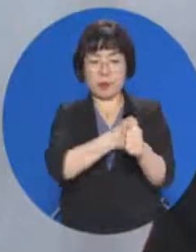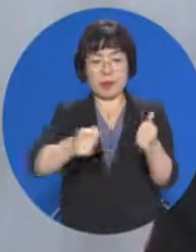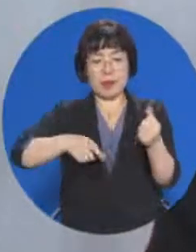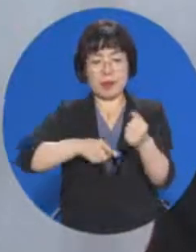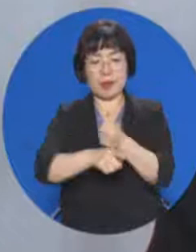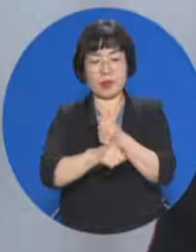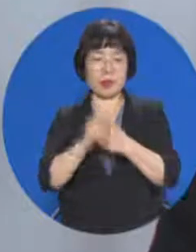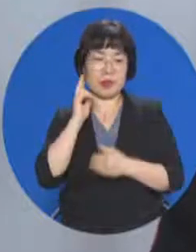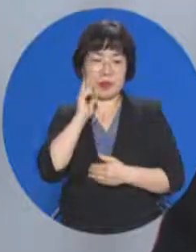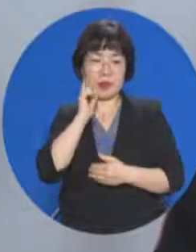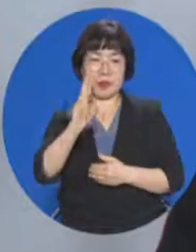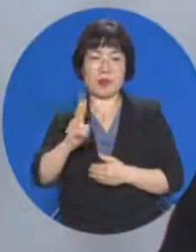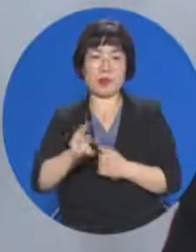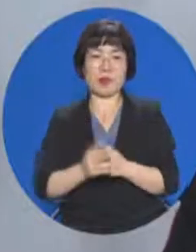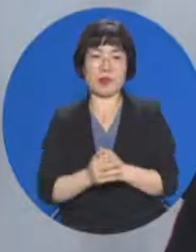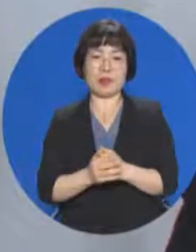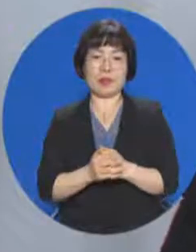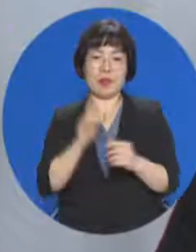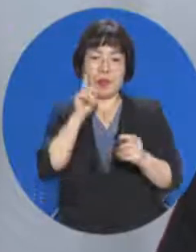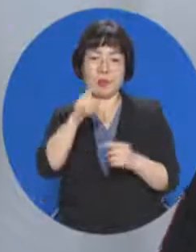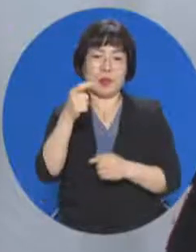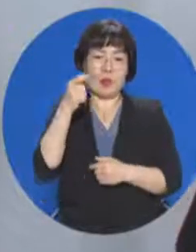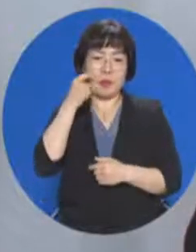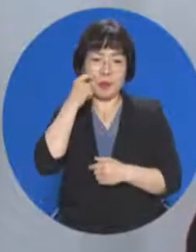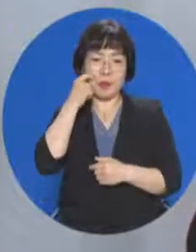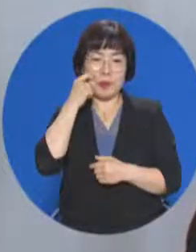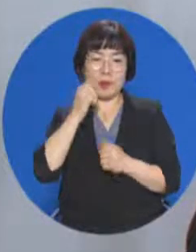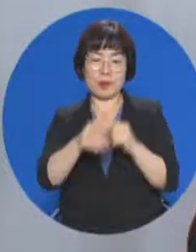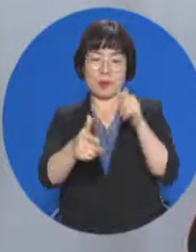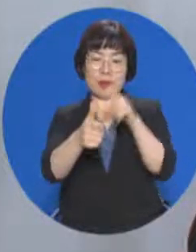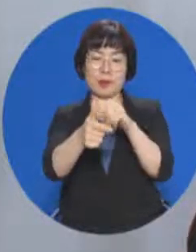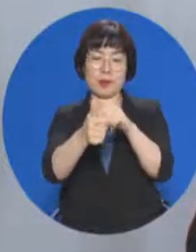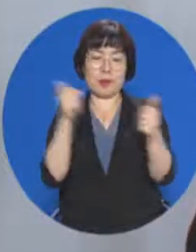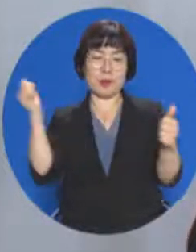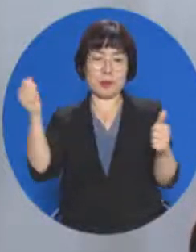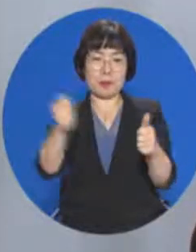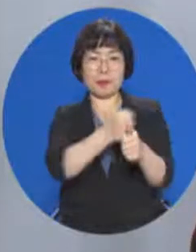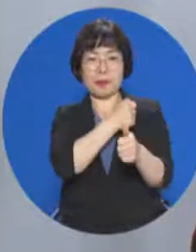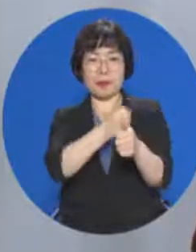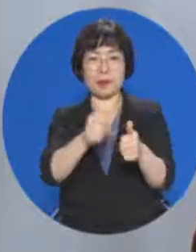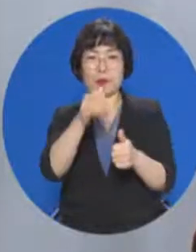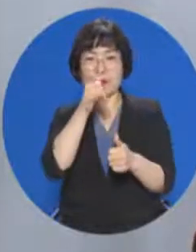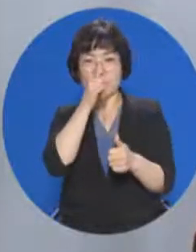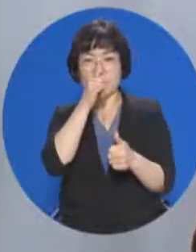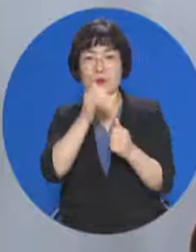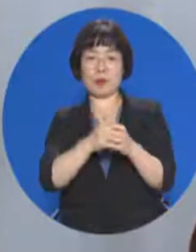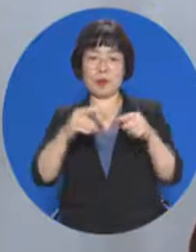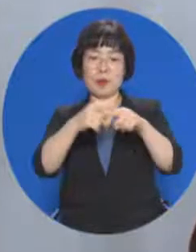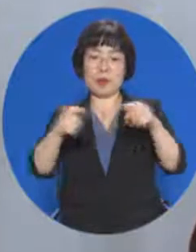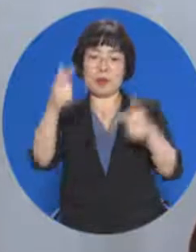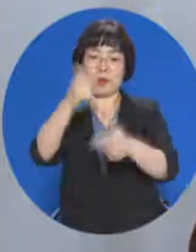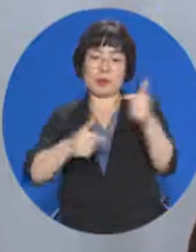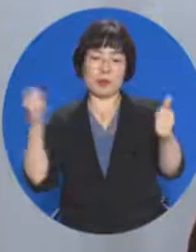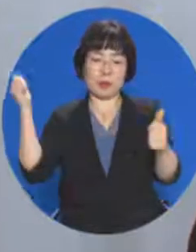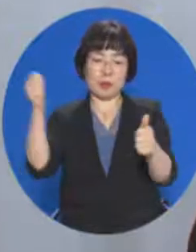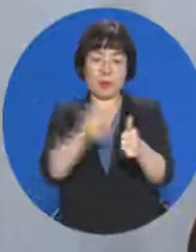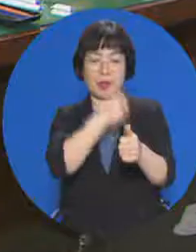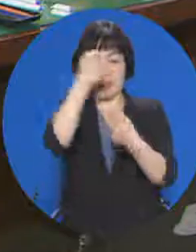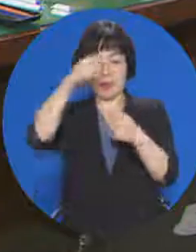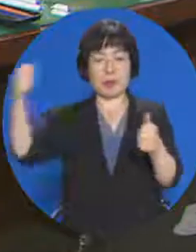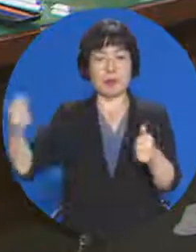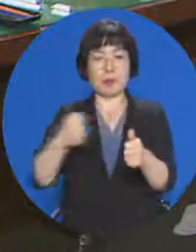뭐 그냥 이 말을 하려면 개모판을 갖다가 내리치다가 몸을 뚫다가 발로